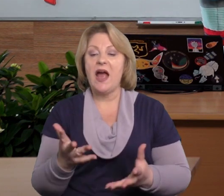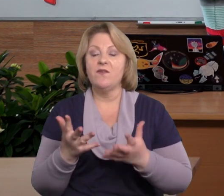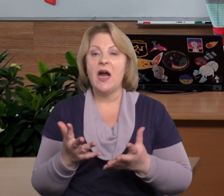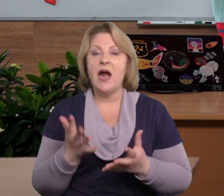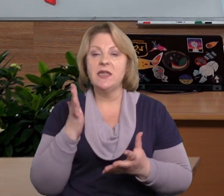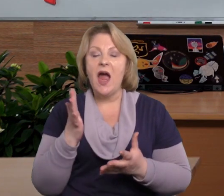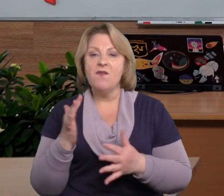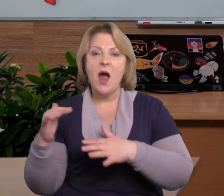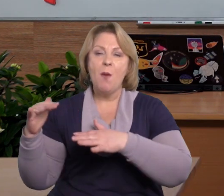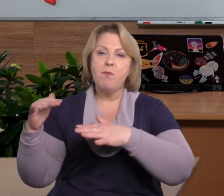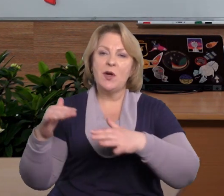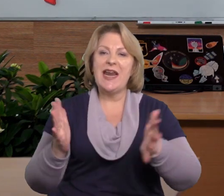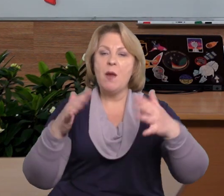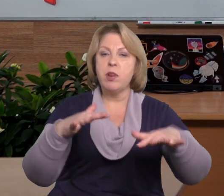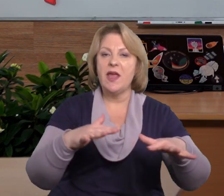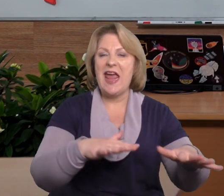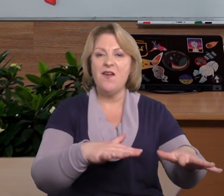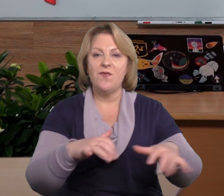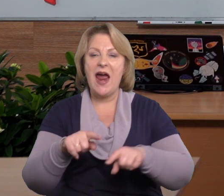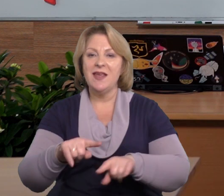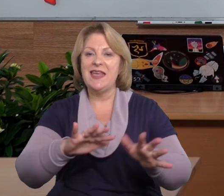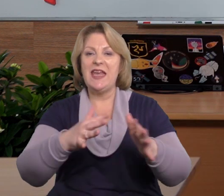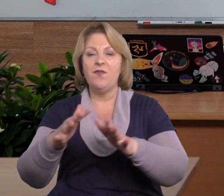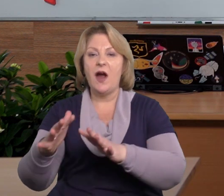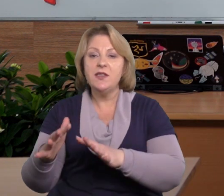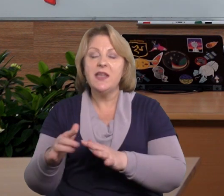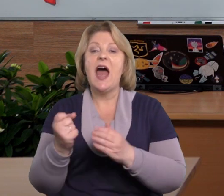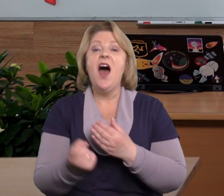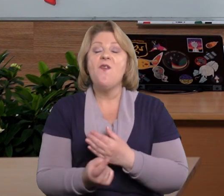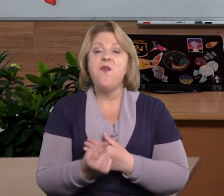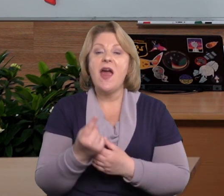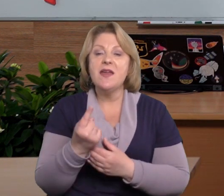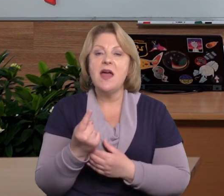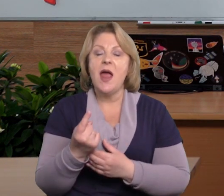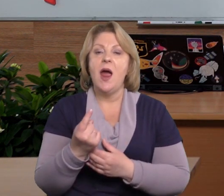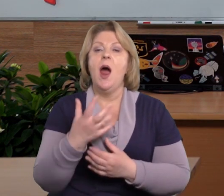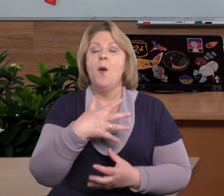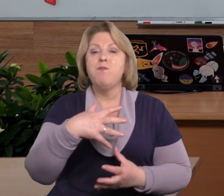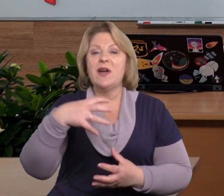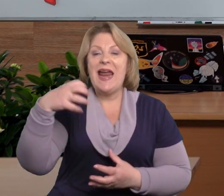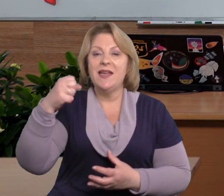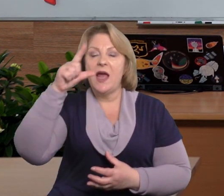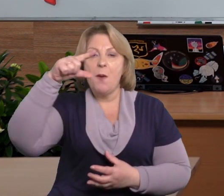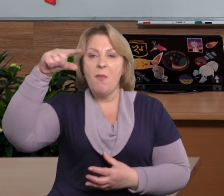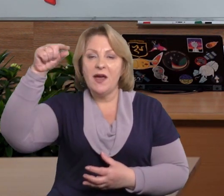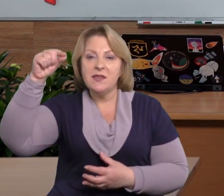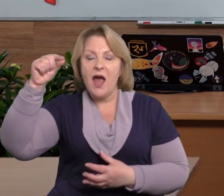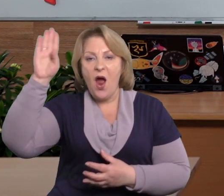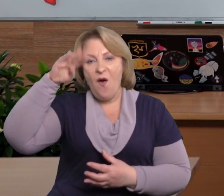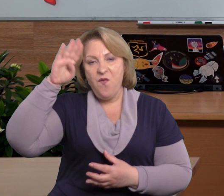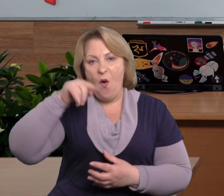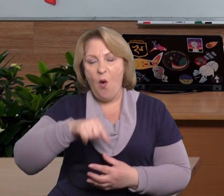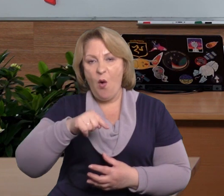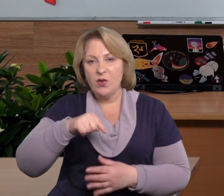в припливах та відпливах. Це ті явища, які якраз і викликані притяганням місяцем